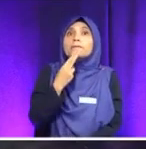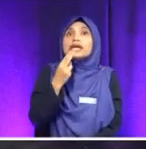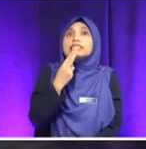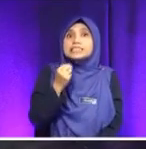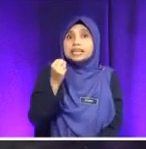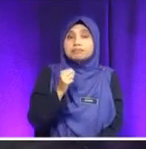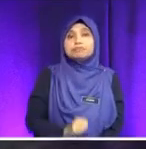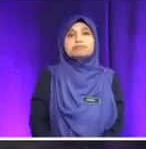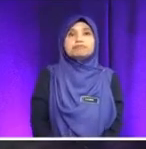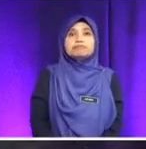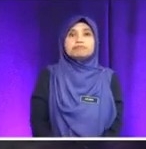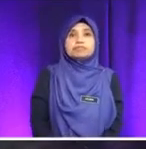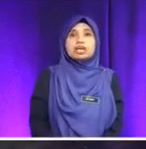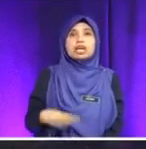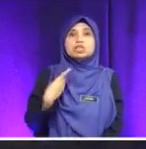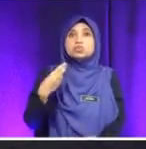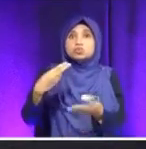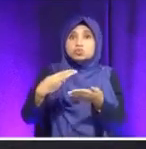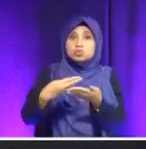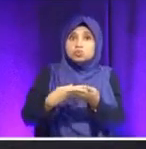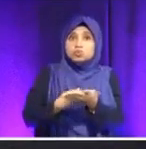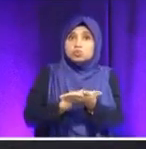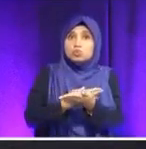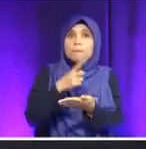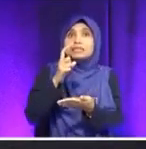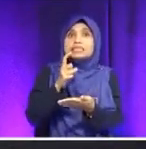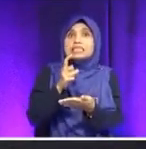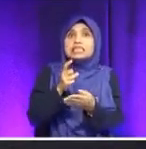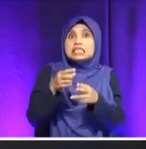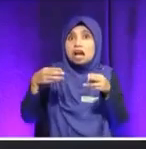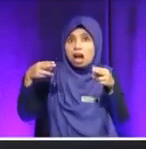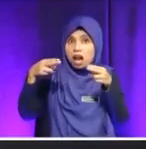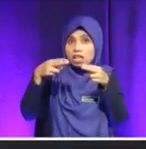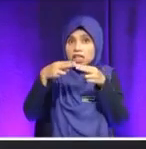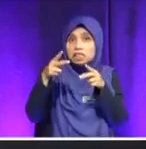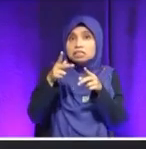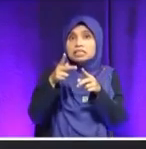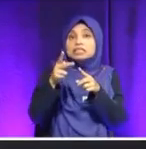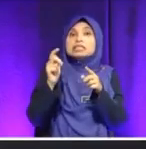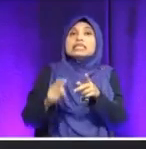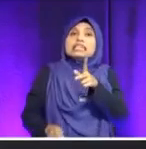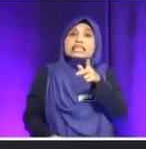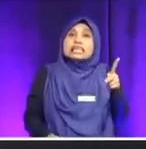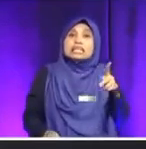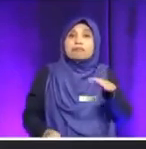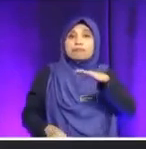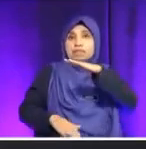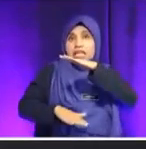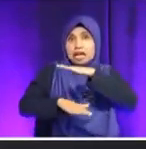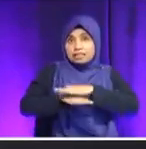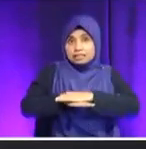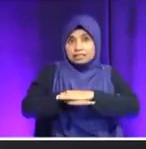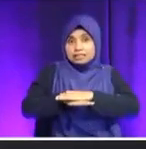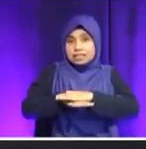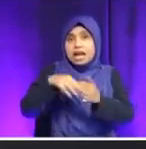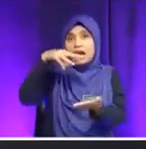tunjukkan. Okay. Baik. Okey, kita punya sudu dessert ni mesti menghala ke sini, ke kiri. Okey, di atas. Okey, dan